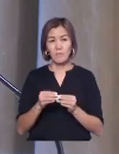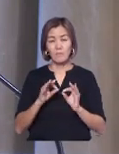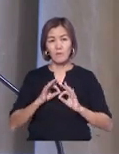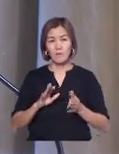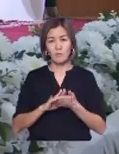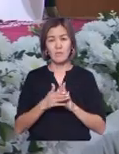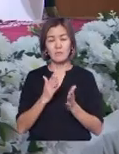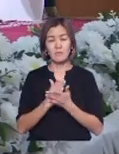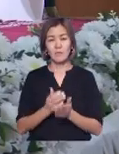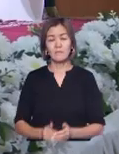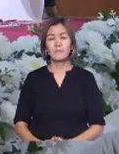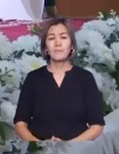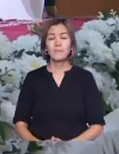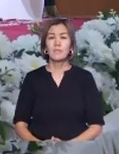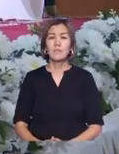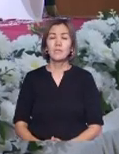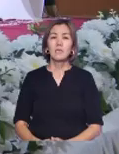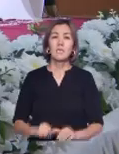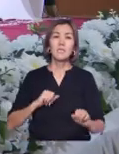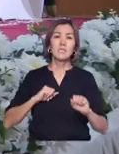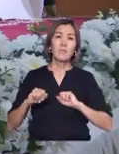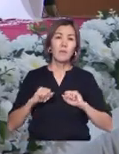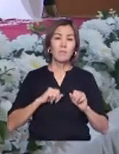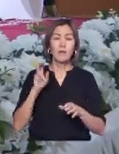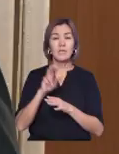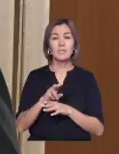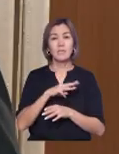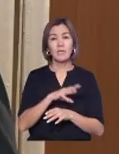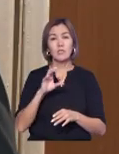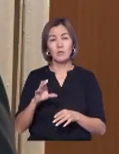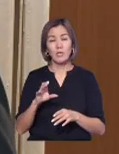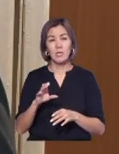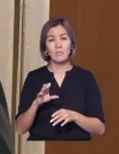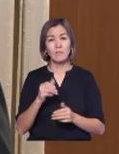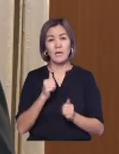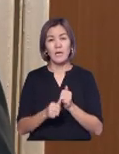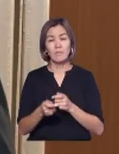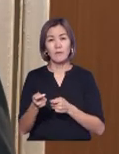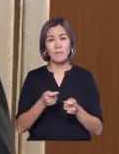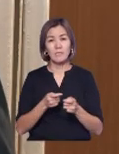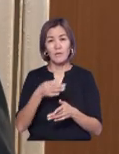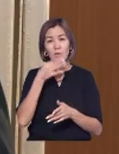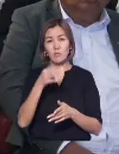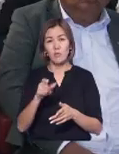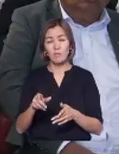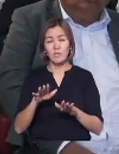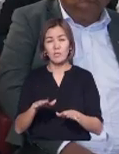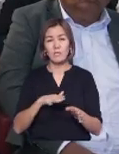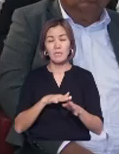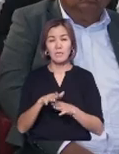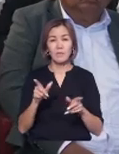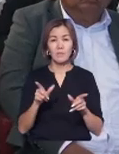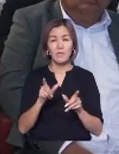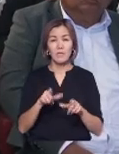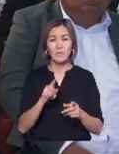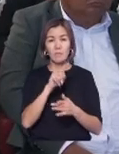келісім бар. Айта кетсек, өңірге сапар барысында облыс әкімі Марат Сұлтанғазиев пен әрбір басқарма жауаптылары жергілікті азаматтарды